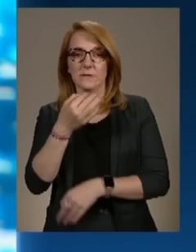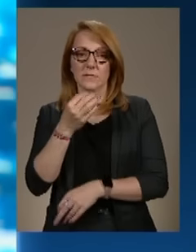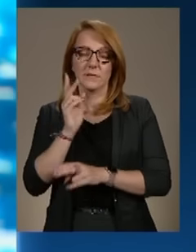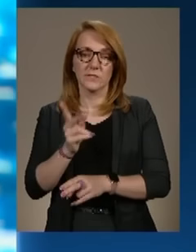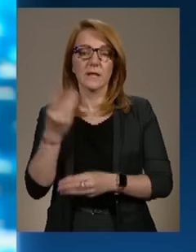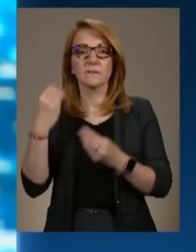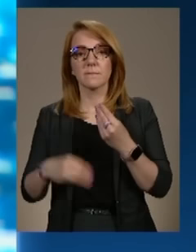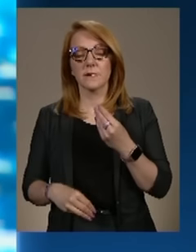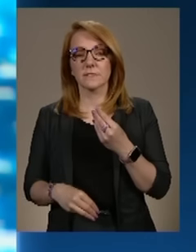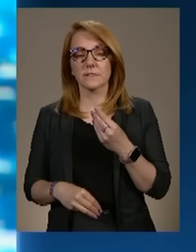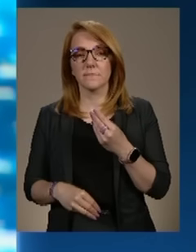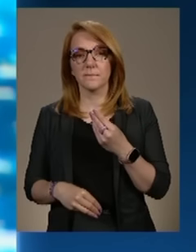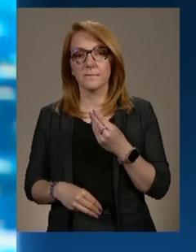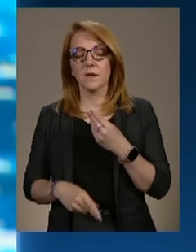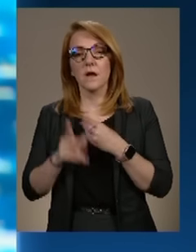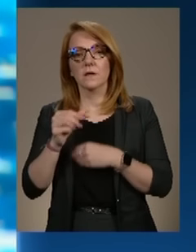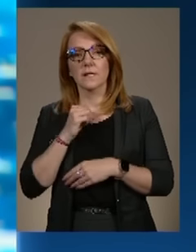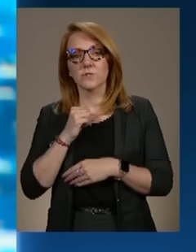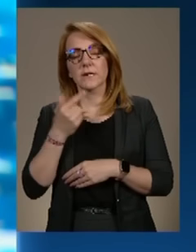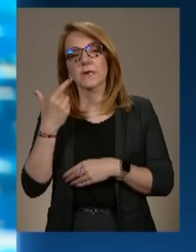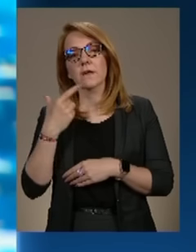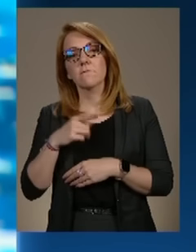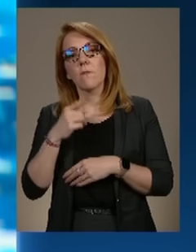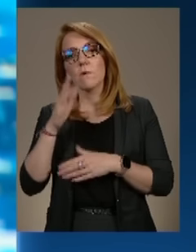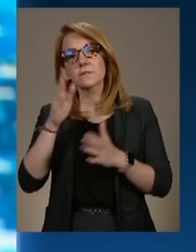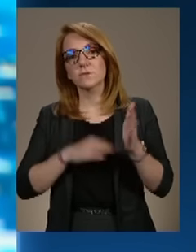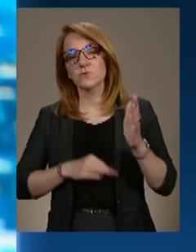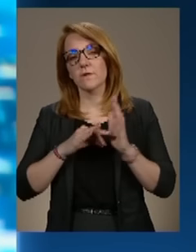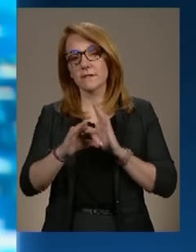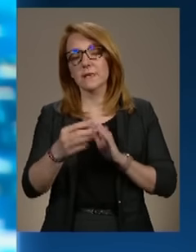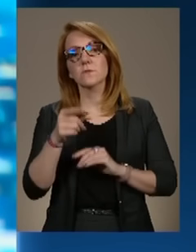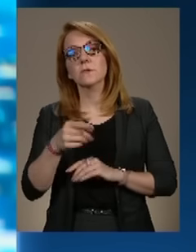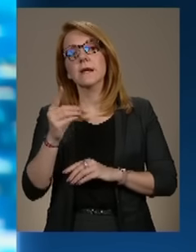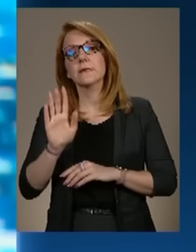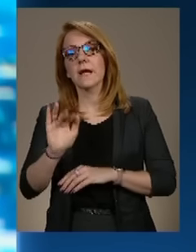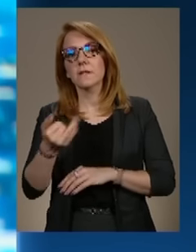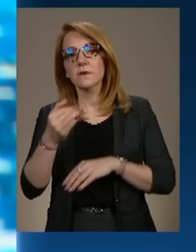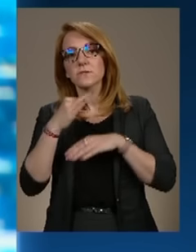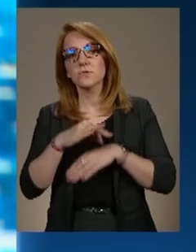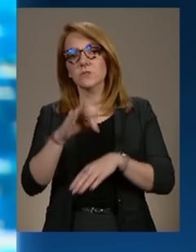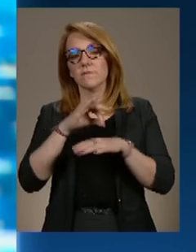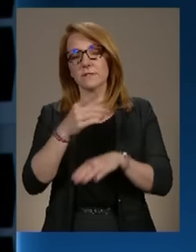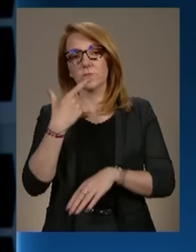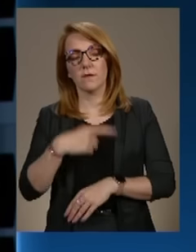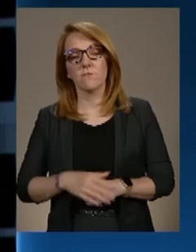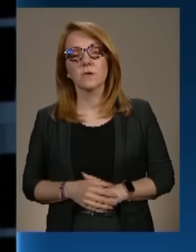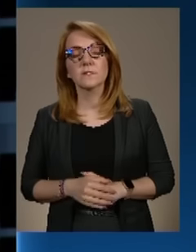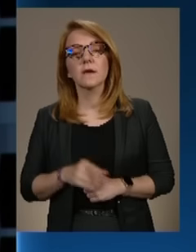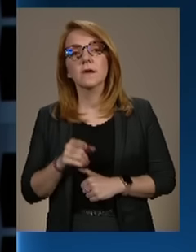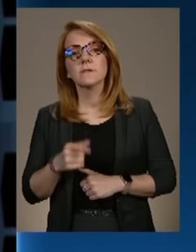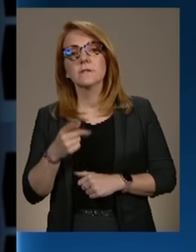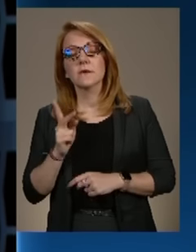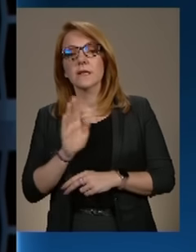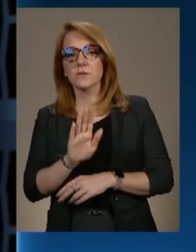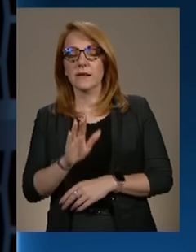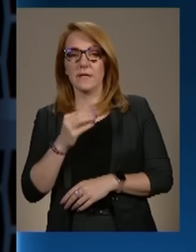mert ugye karácsony gergely volt a listavezető na de a dk-nak is a listavezetője volt igen de szerintem ez karácsony gergelynek